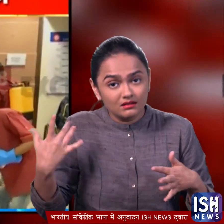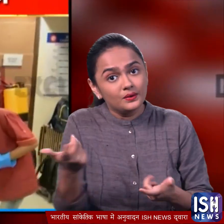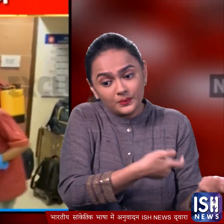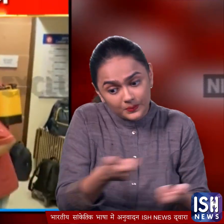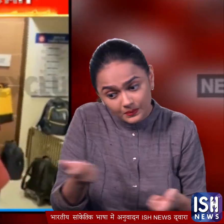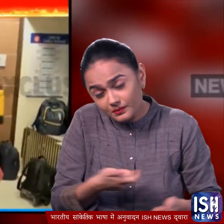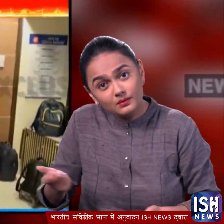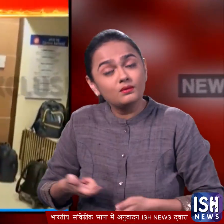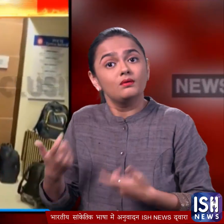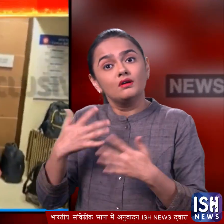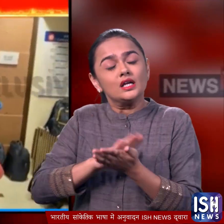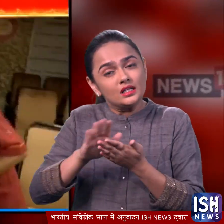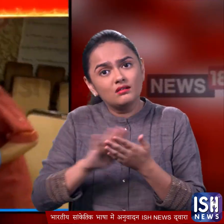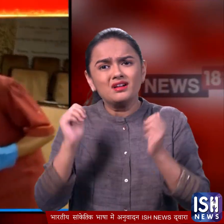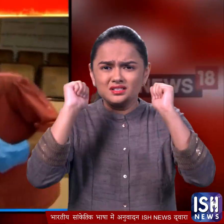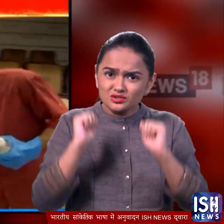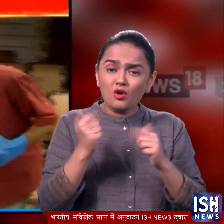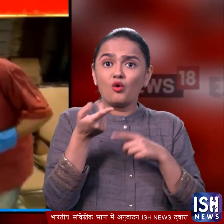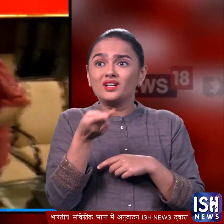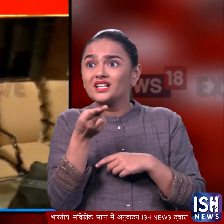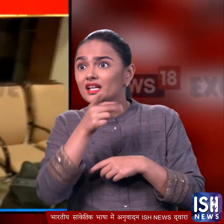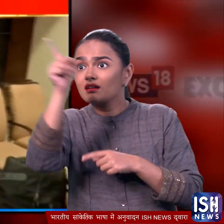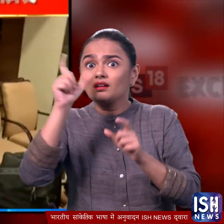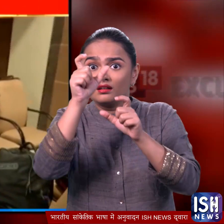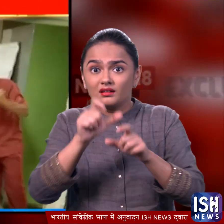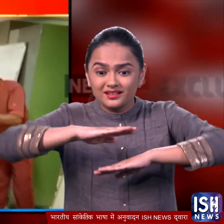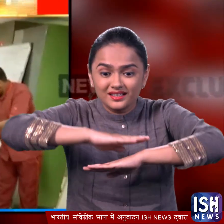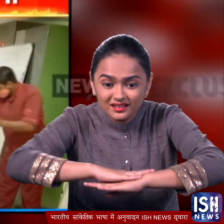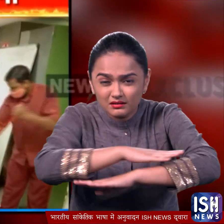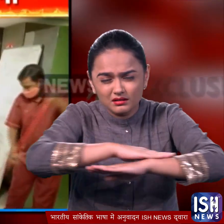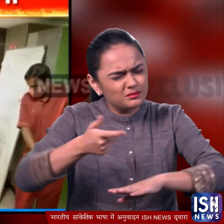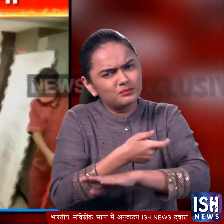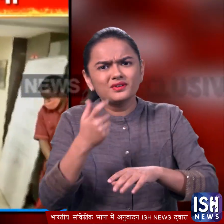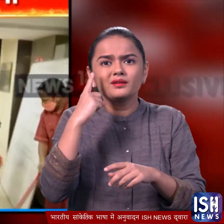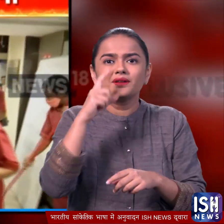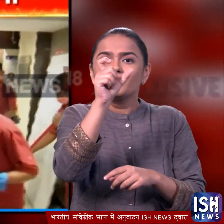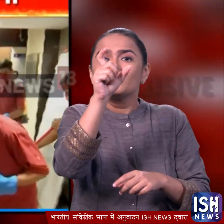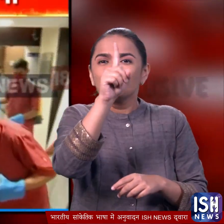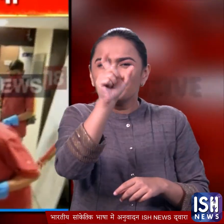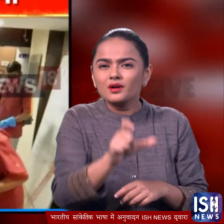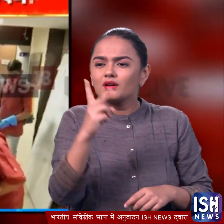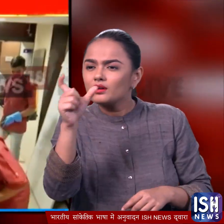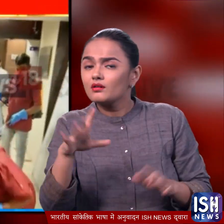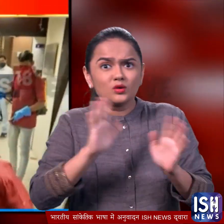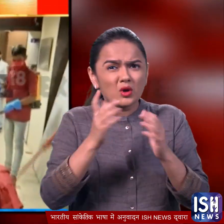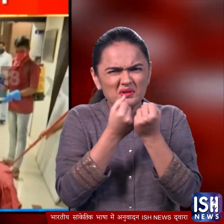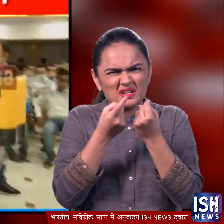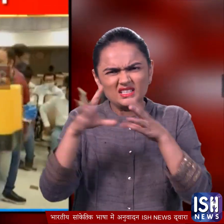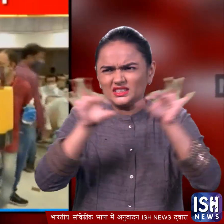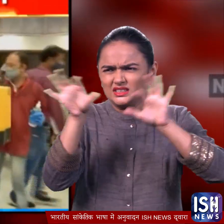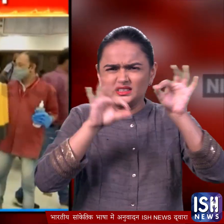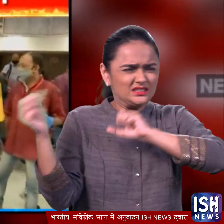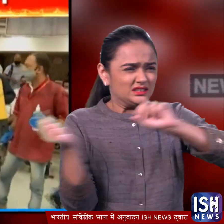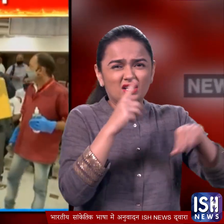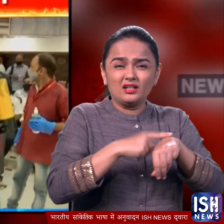भी साफ सफाई का खास ध्यान दिया जा रहा है, चाहे वो कुर्सियां हों या टिकट काउंटर। इस काम के लिए 1-2 नहीं बल्कि कई कर्मचारियों को तैनात किया गया